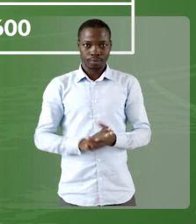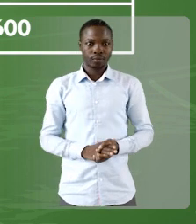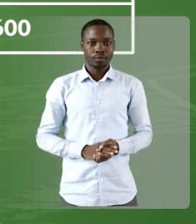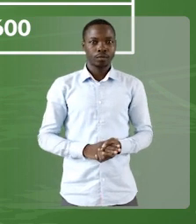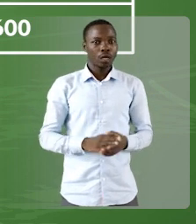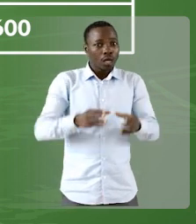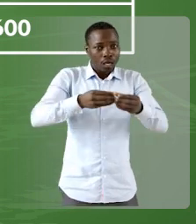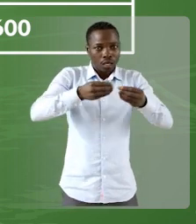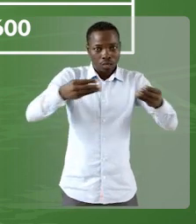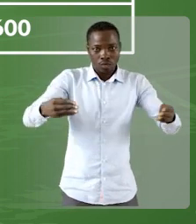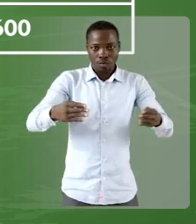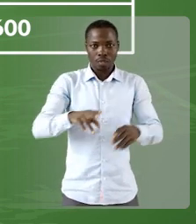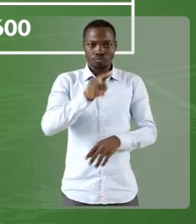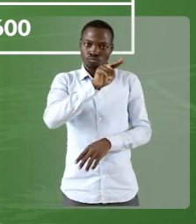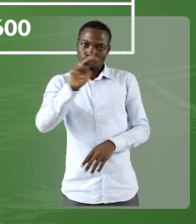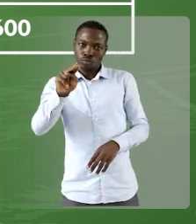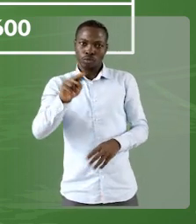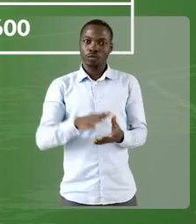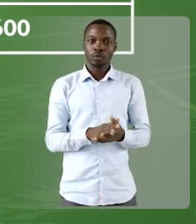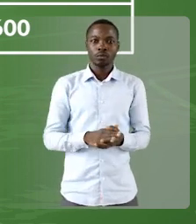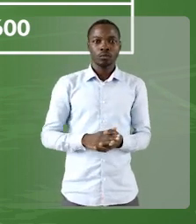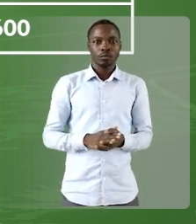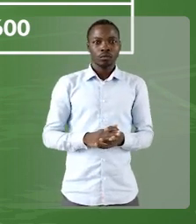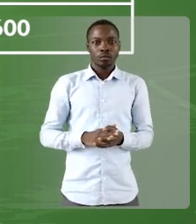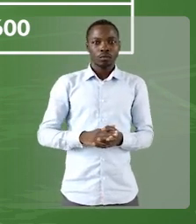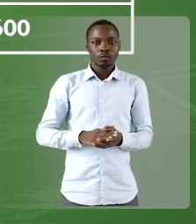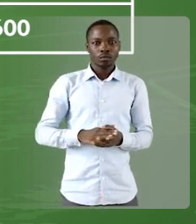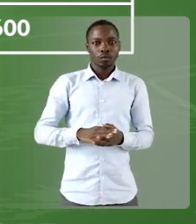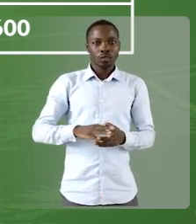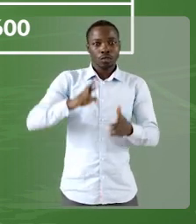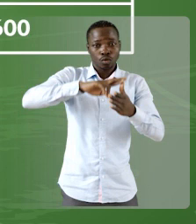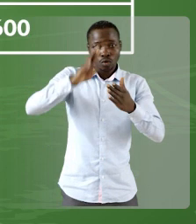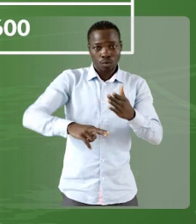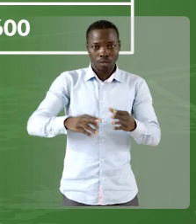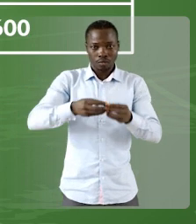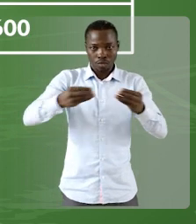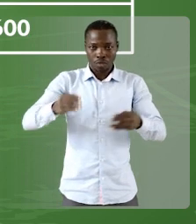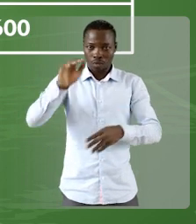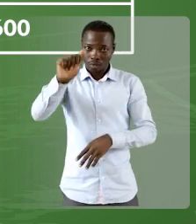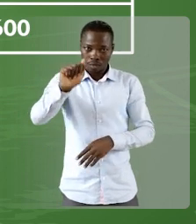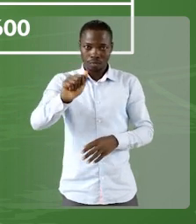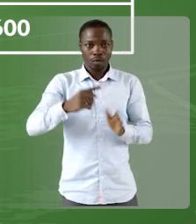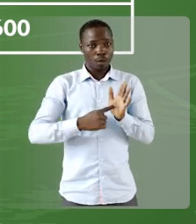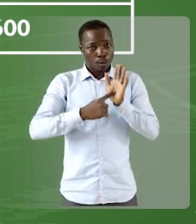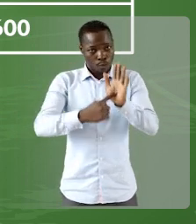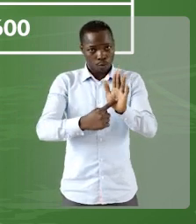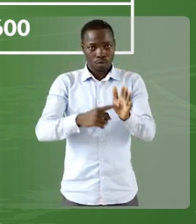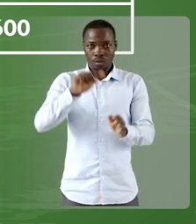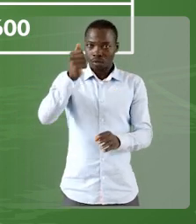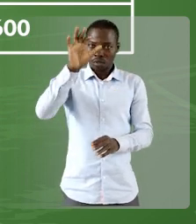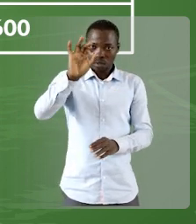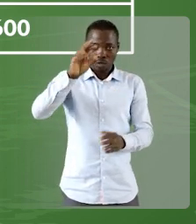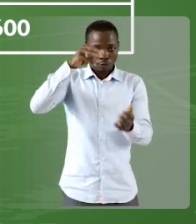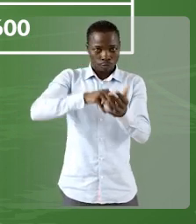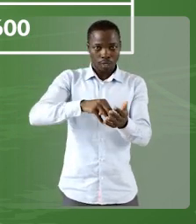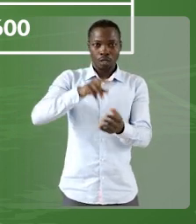Les résultats au niveau du rendement du sol A indiquent 19